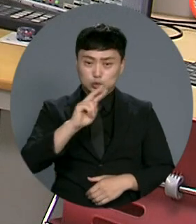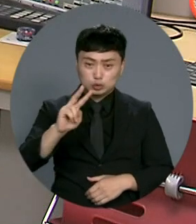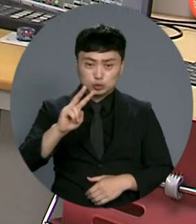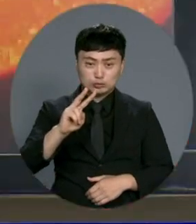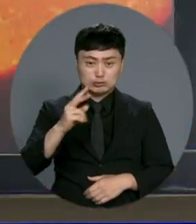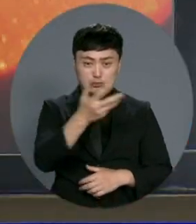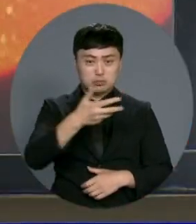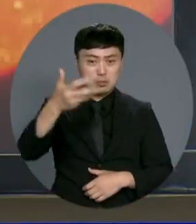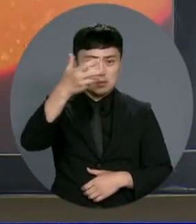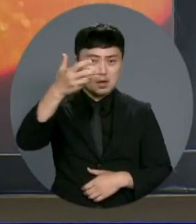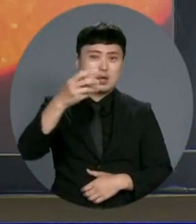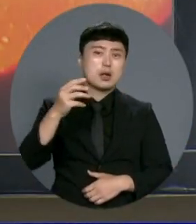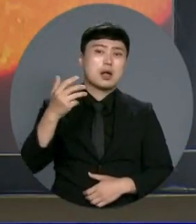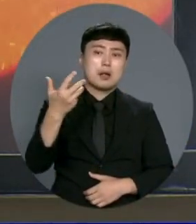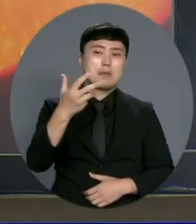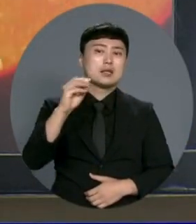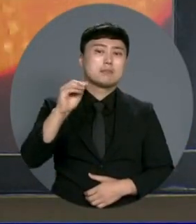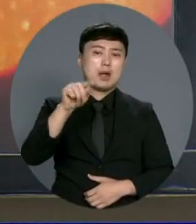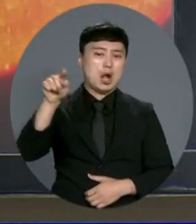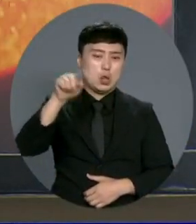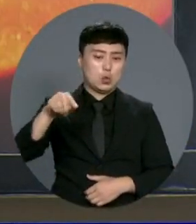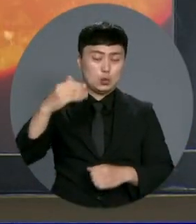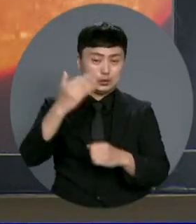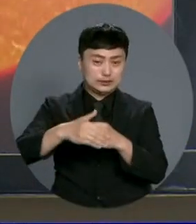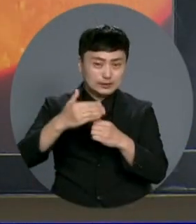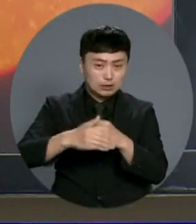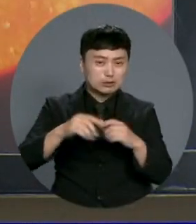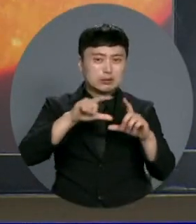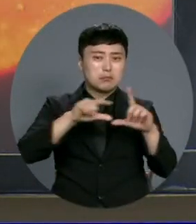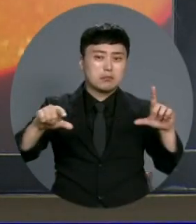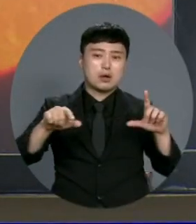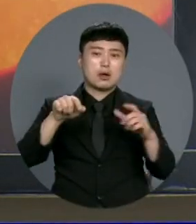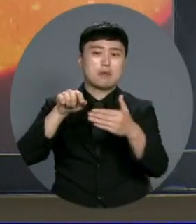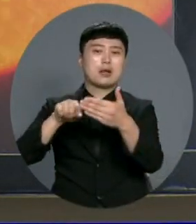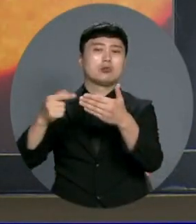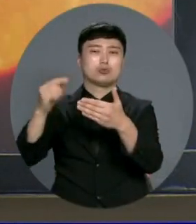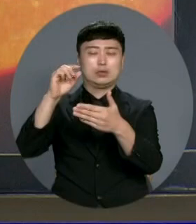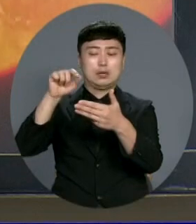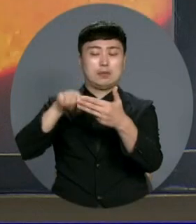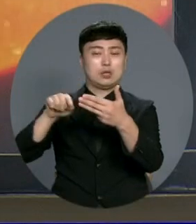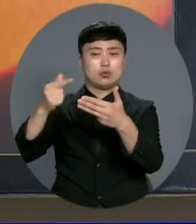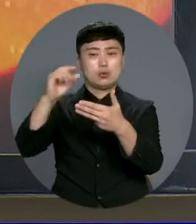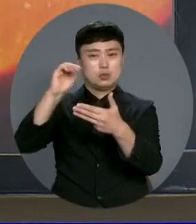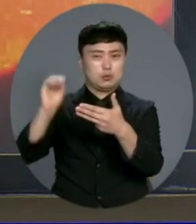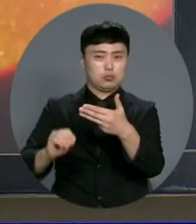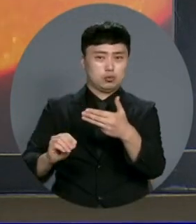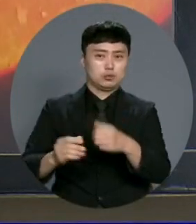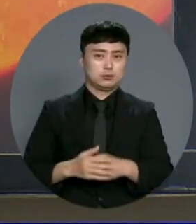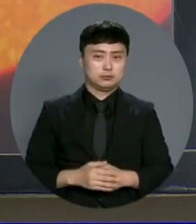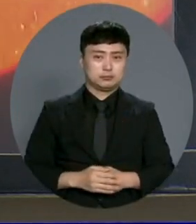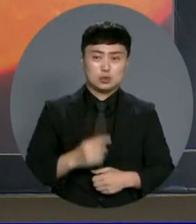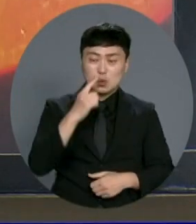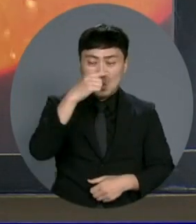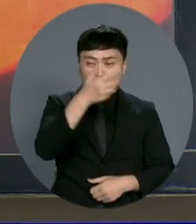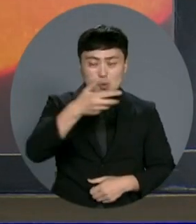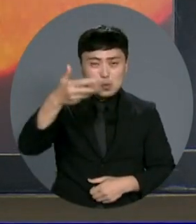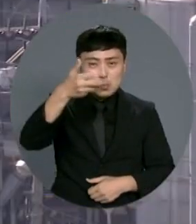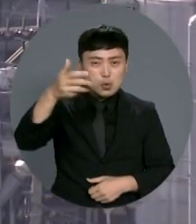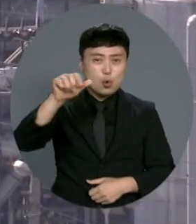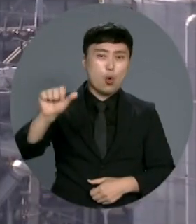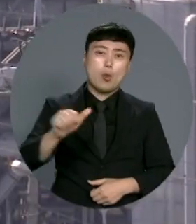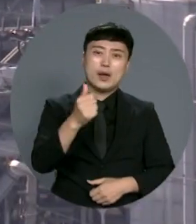80만 톤으로 대구 총 배출량의 8.6%를 차지했습니다. 대기오염물질 배출량도